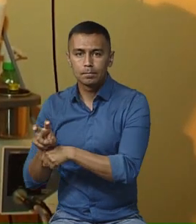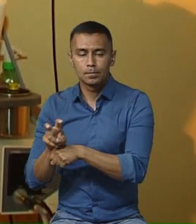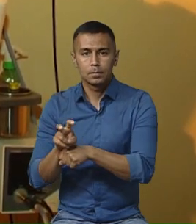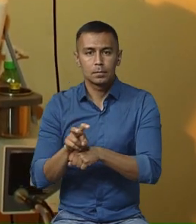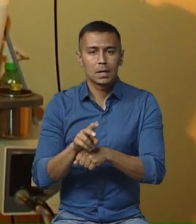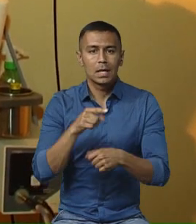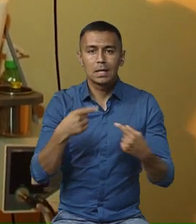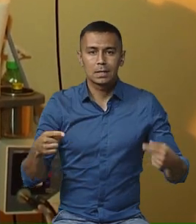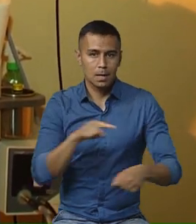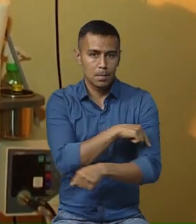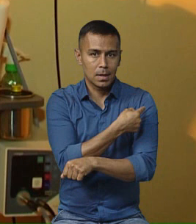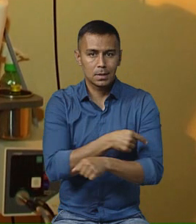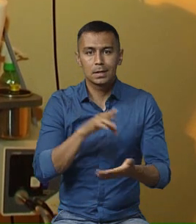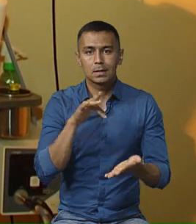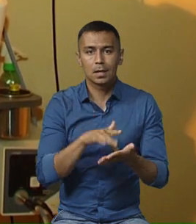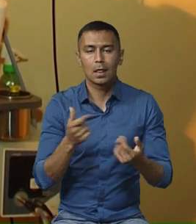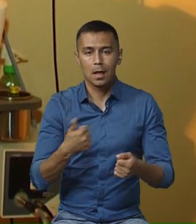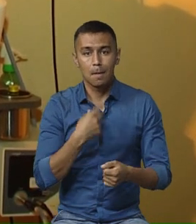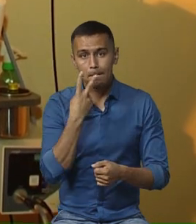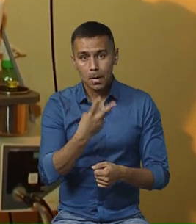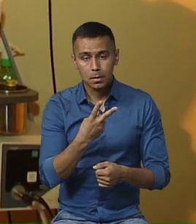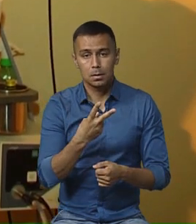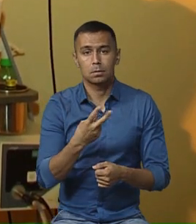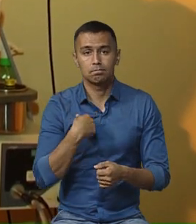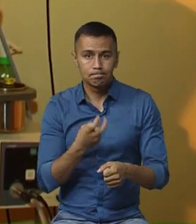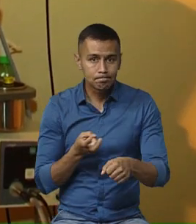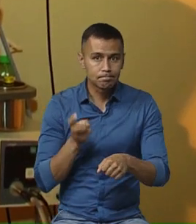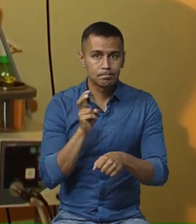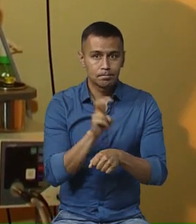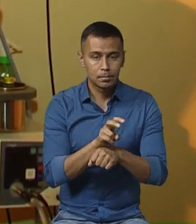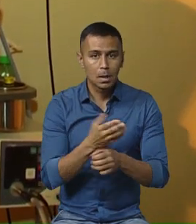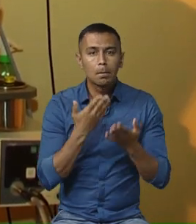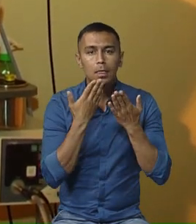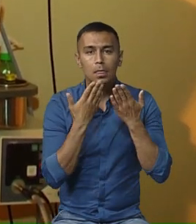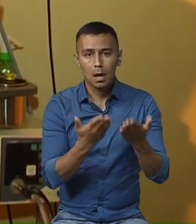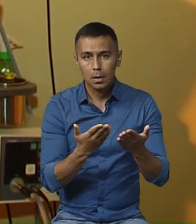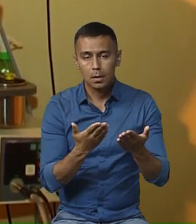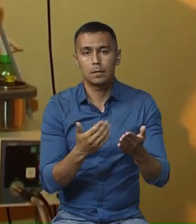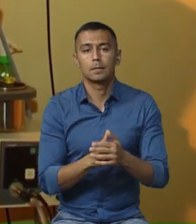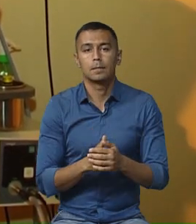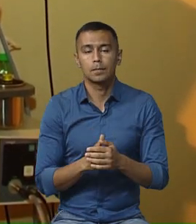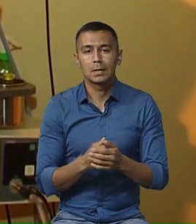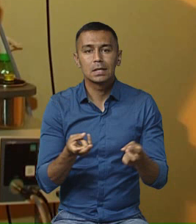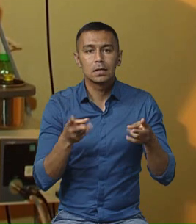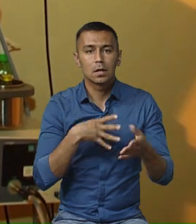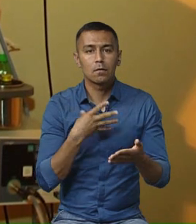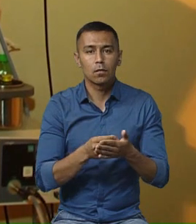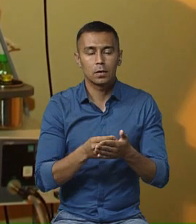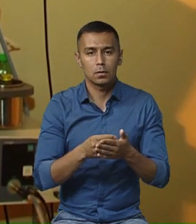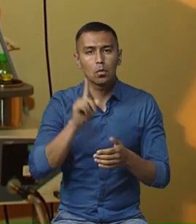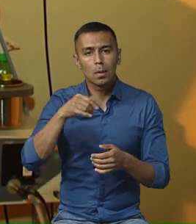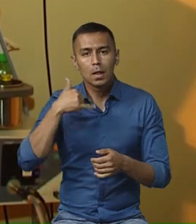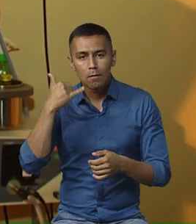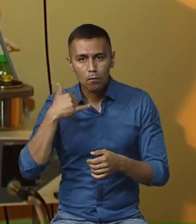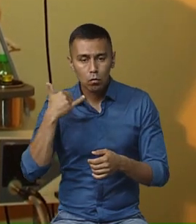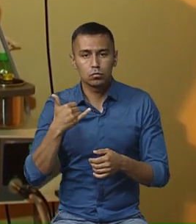по медичних центрах, де я бачила по дорозі, заходила, питала, залишала свої дані,